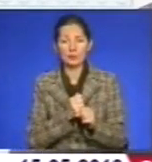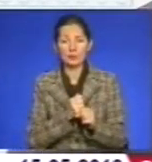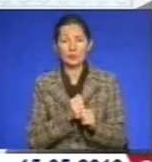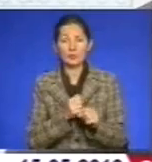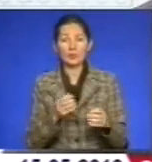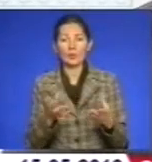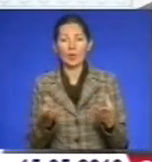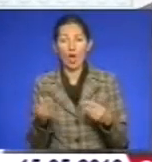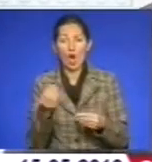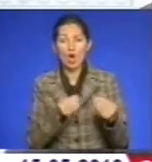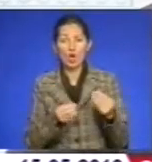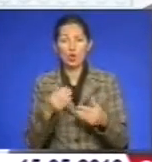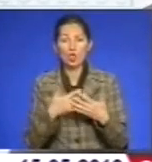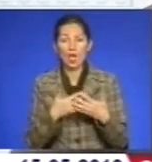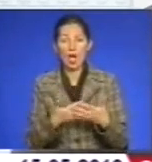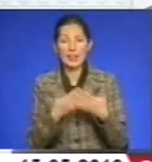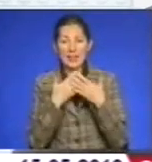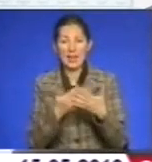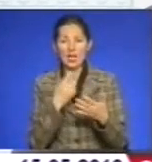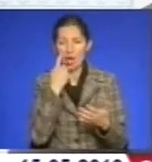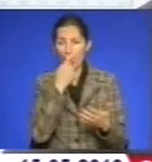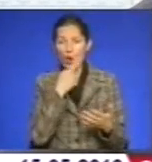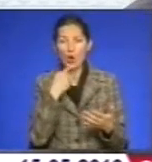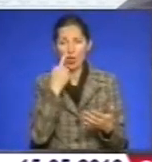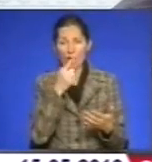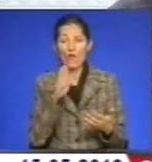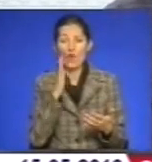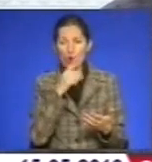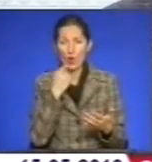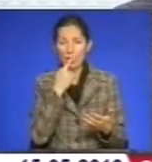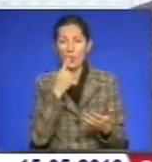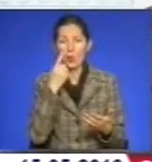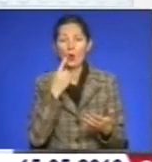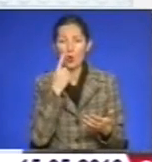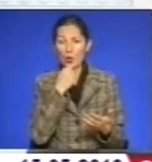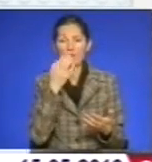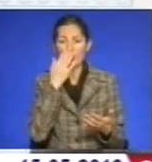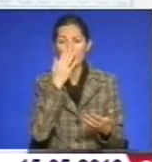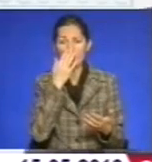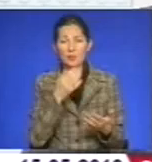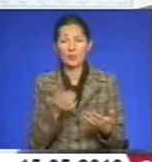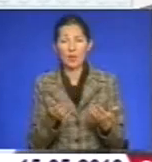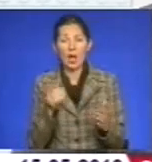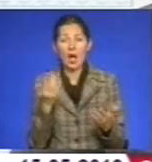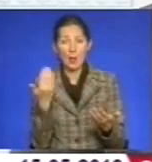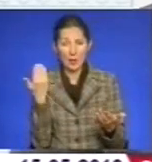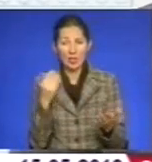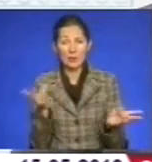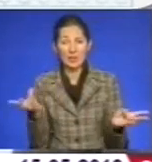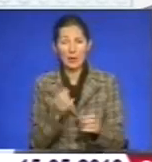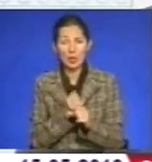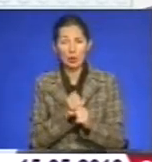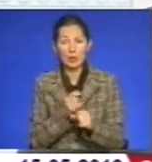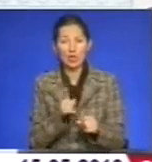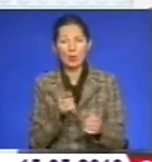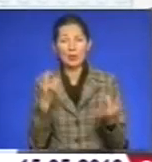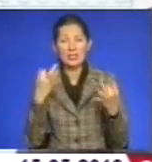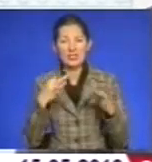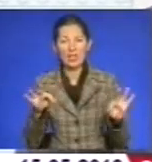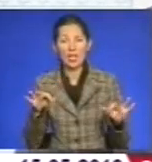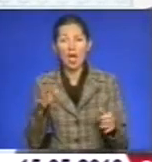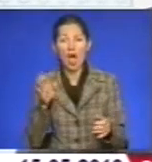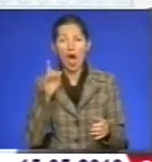штучне дихання рот-рот або рот-вніс. Але перед тим ми повинні зробити те, щоб освободити